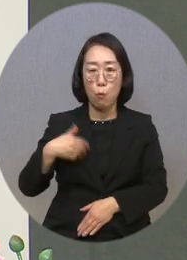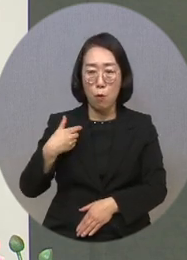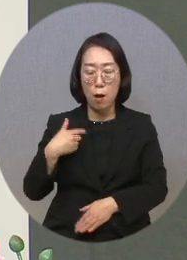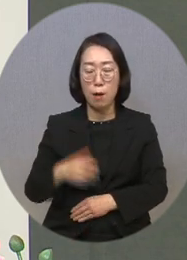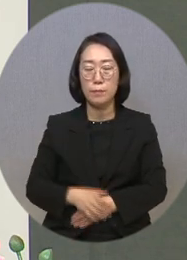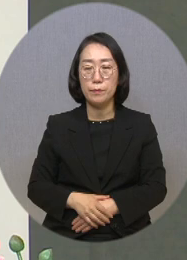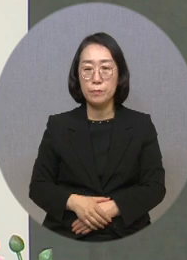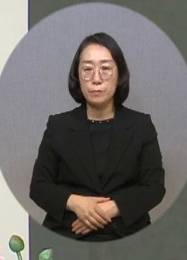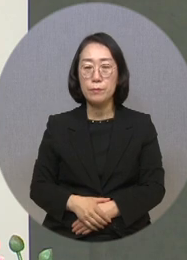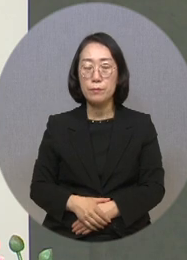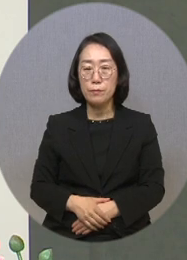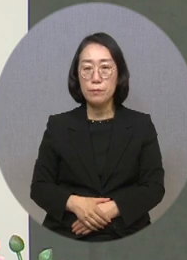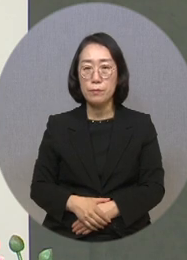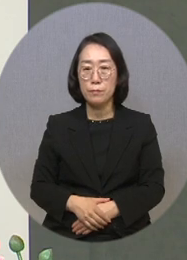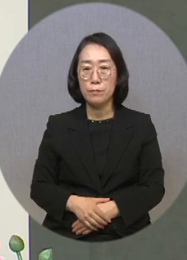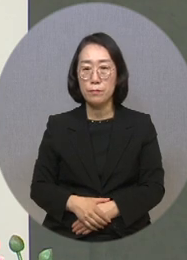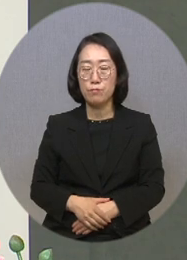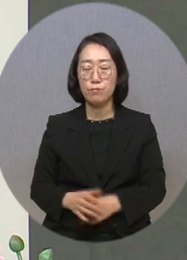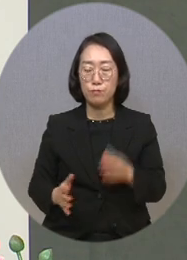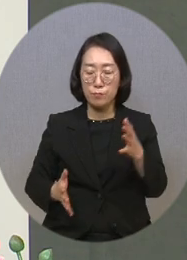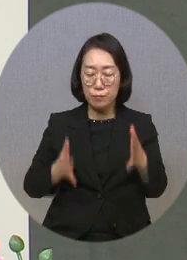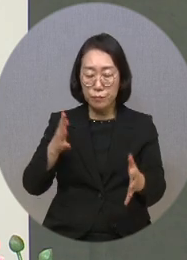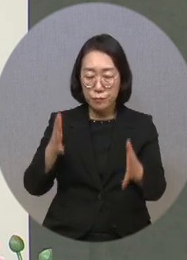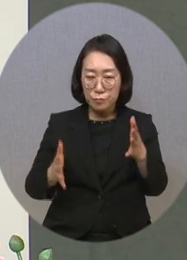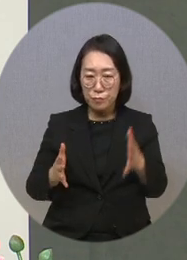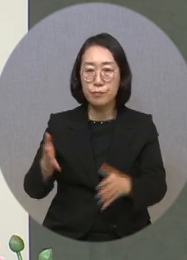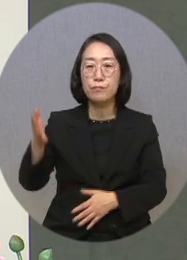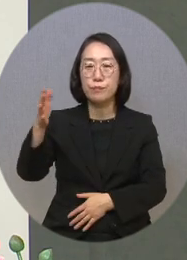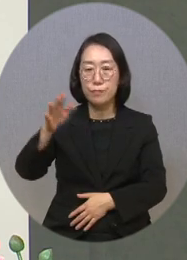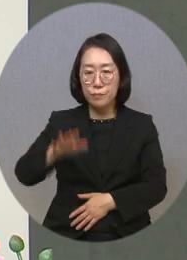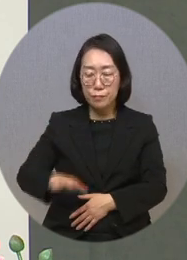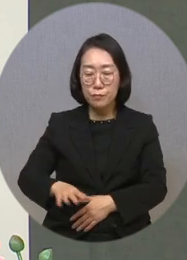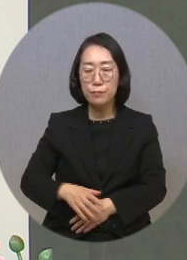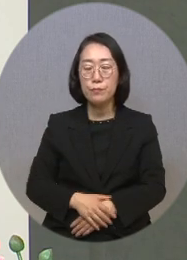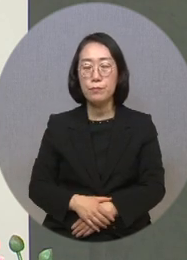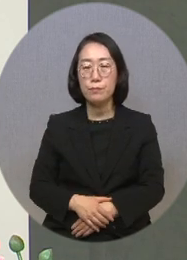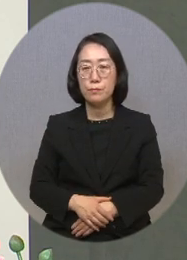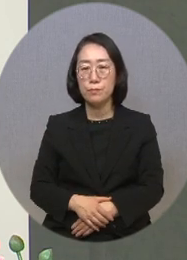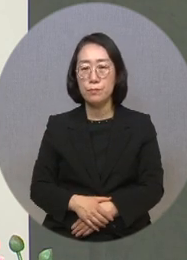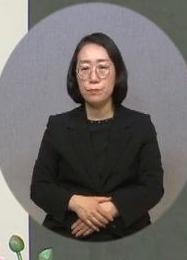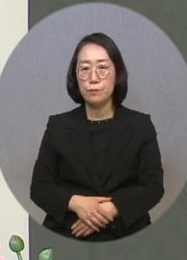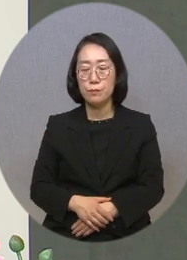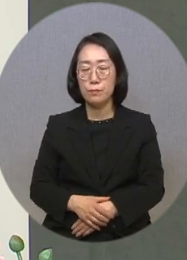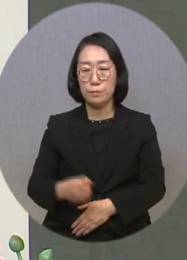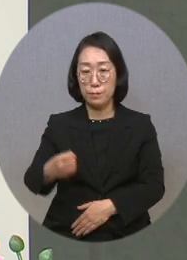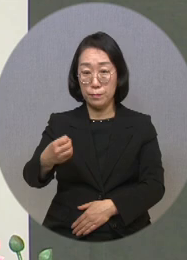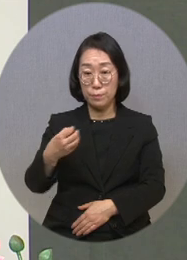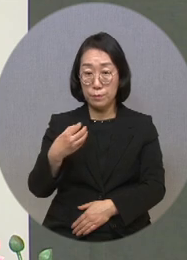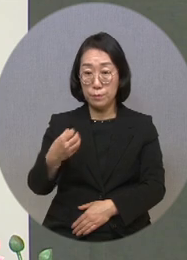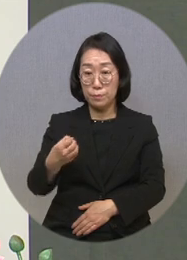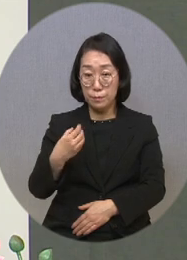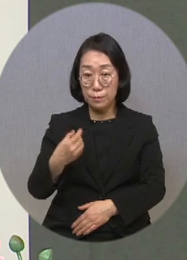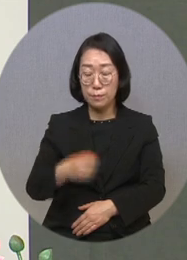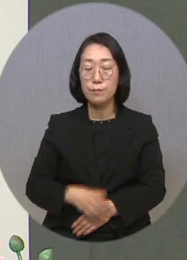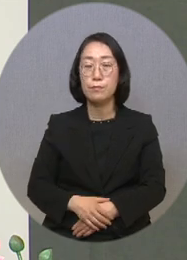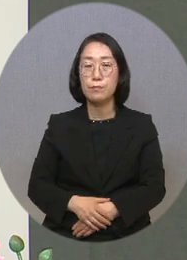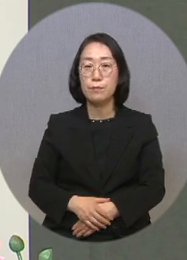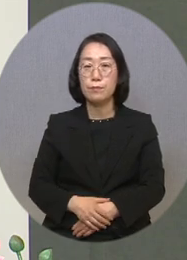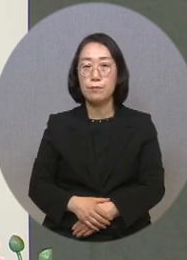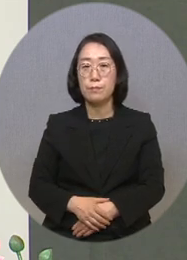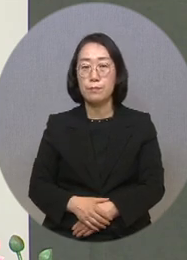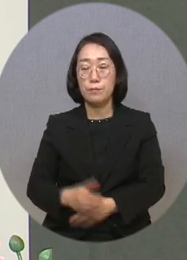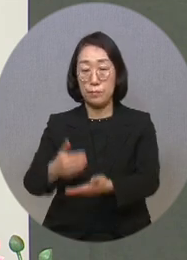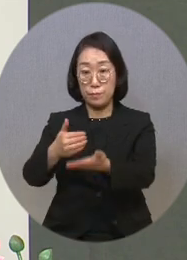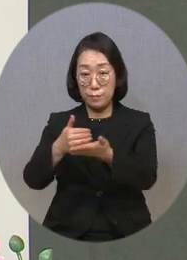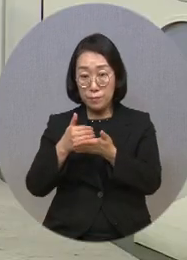깊이를 모르고 그냥 우왕좌왕 했는데 이제 임원장이 얘기하듯이 지적하듯이